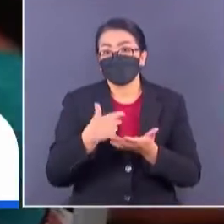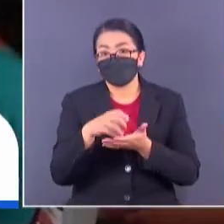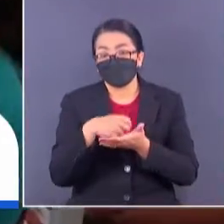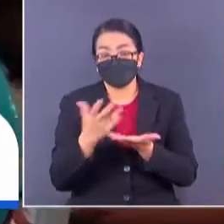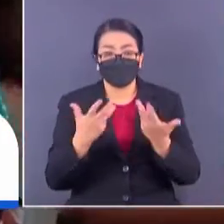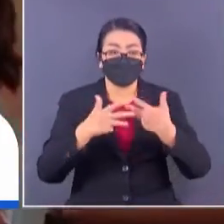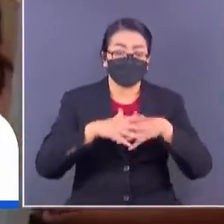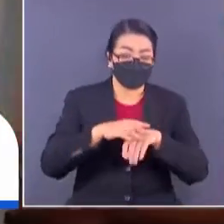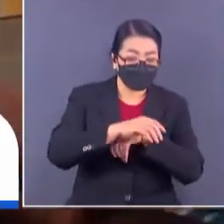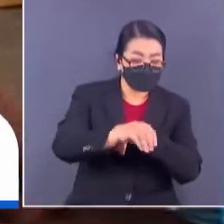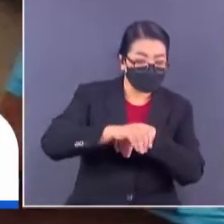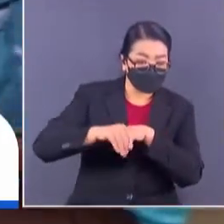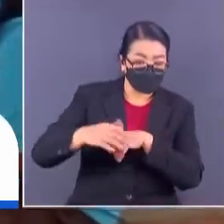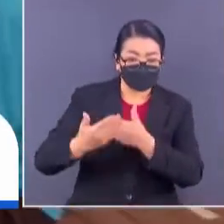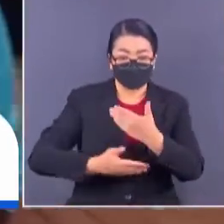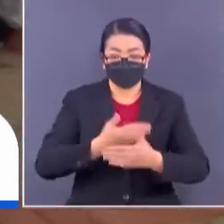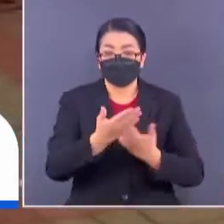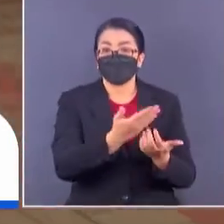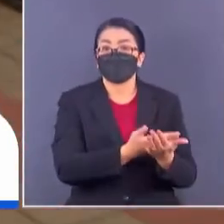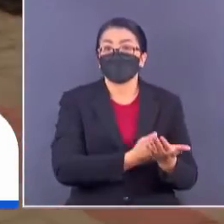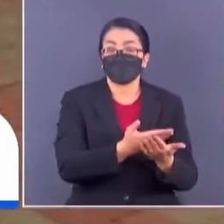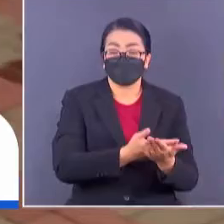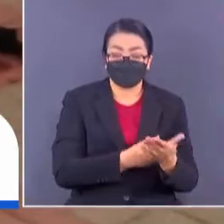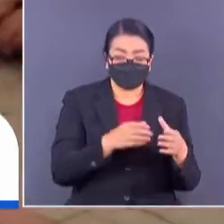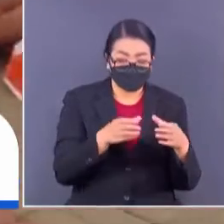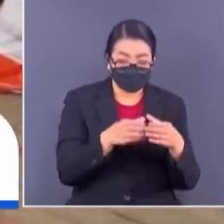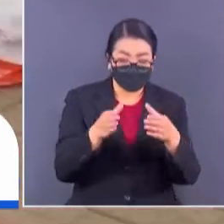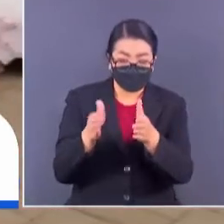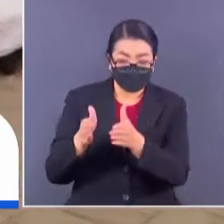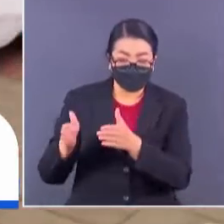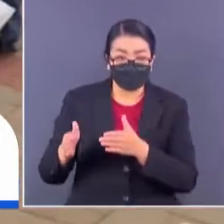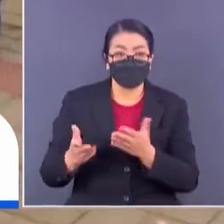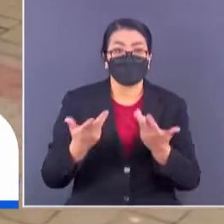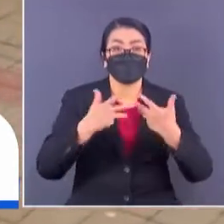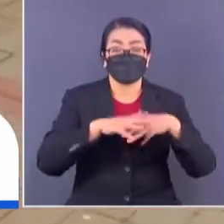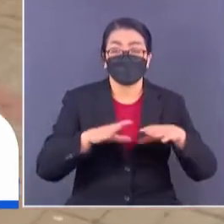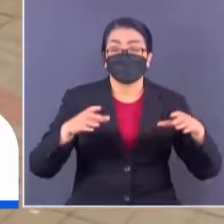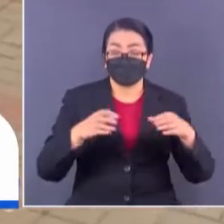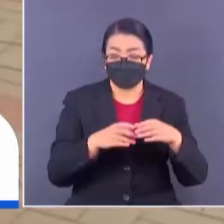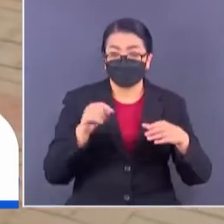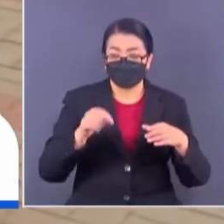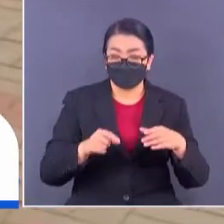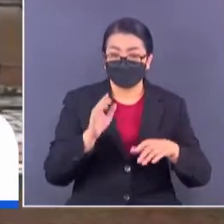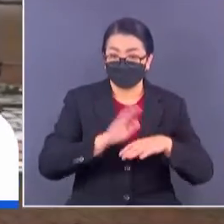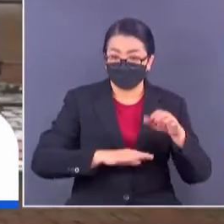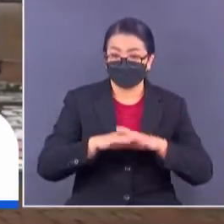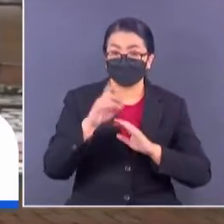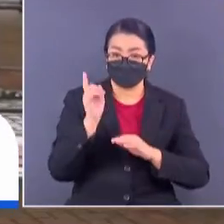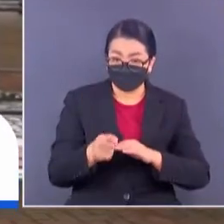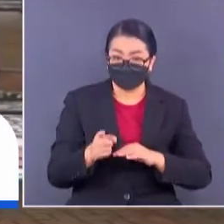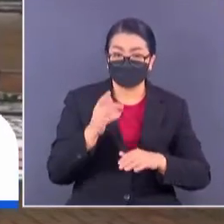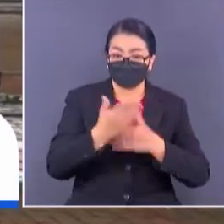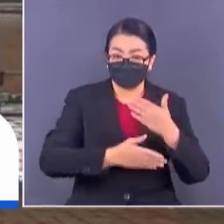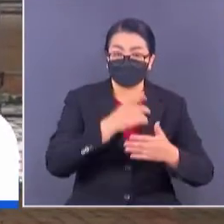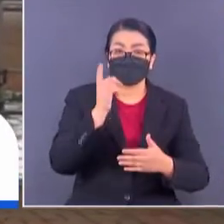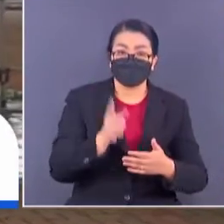งเป็นผู้ประสานงานเครือข่ายผู้ค้าสลากรายย่อยระดมกลุ่มผู้ค้าตัวจริงแล้วก็เตรียมเสบียงอาหารเตรียมที่จะเดินทางเข้าม